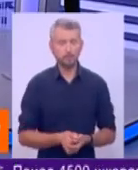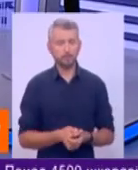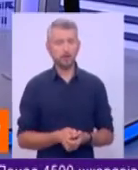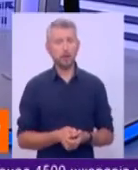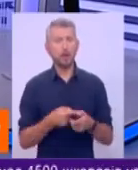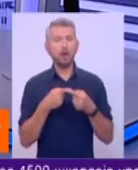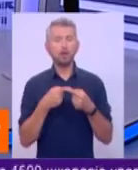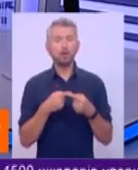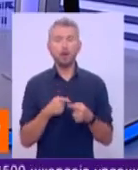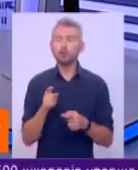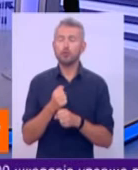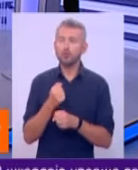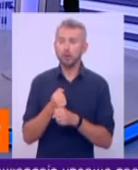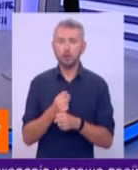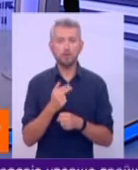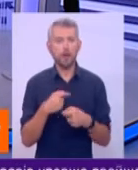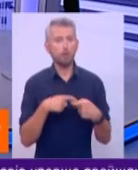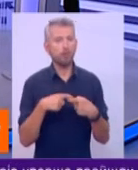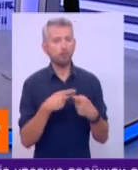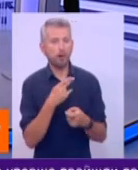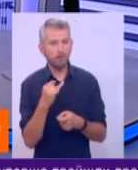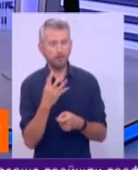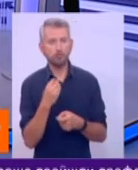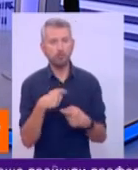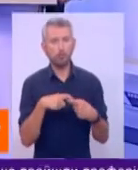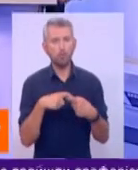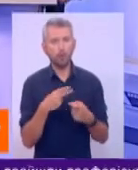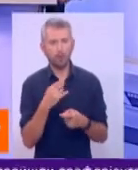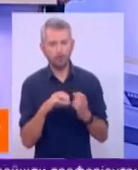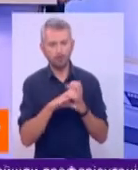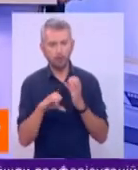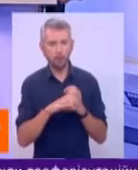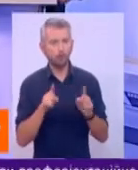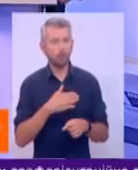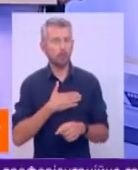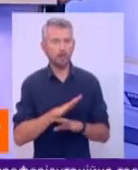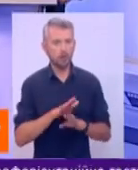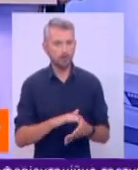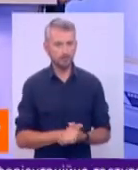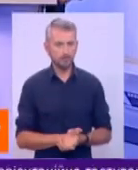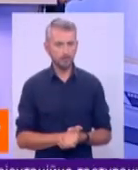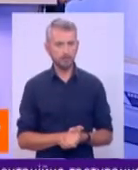И что тогда, что робити? Ребята, коммуникация. С другой стороны еще коммуникация. Они, к сожалению, тоже не наши.